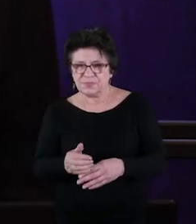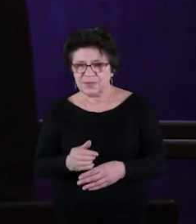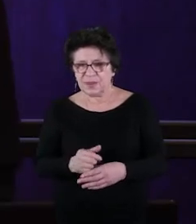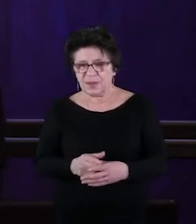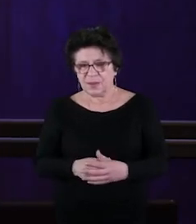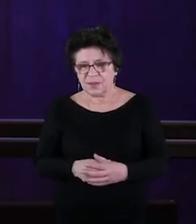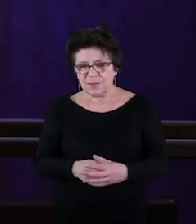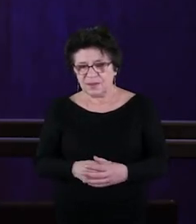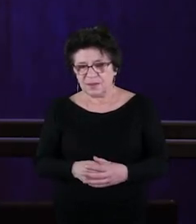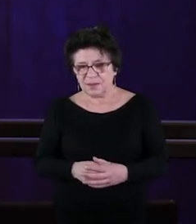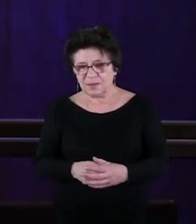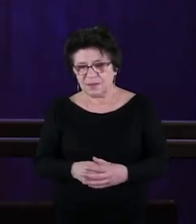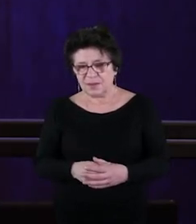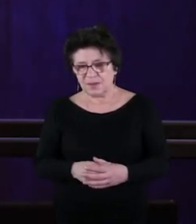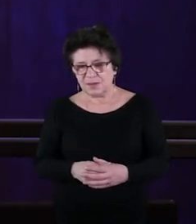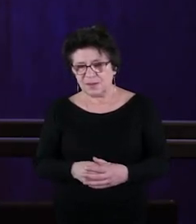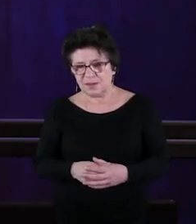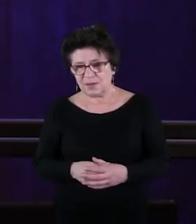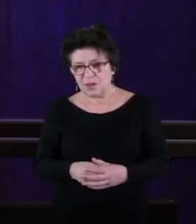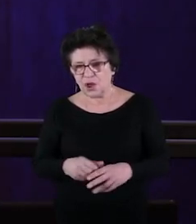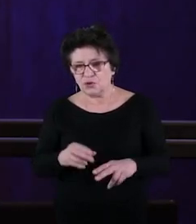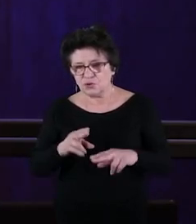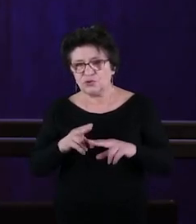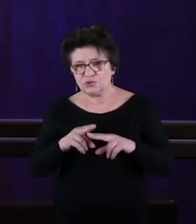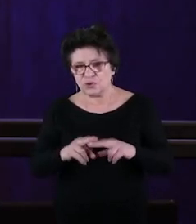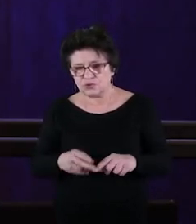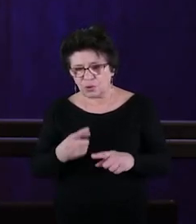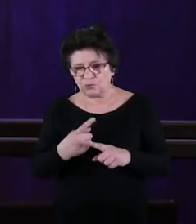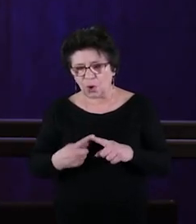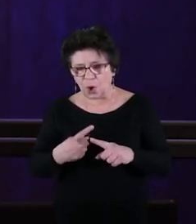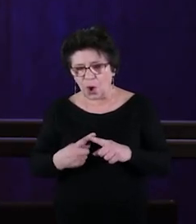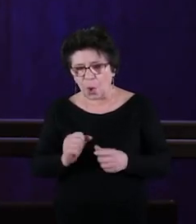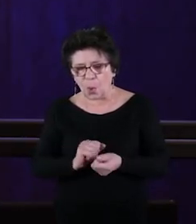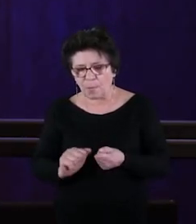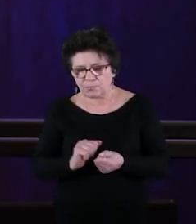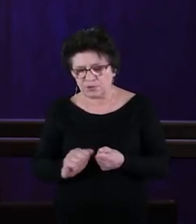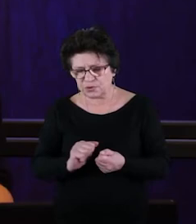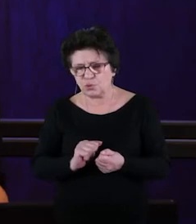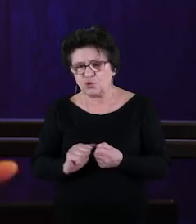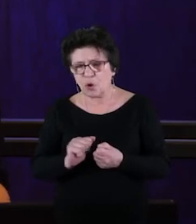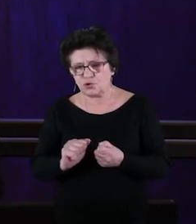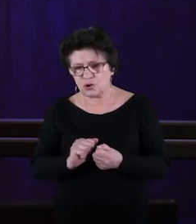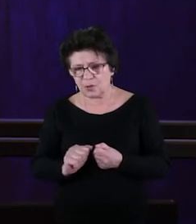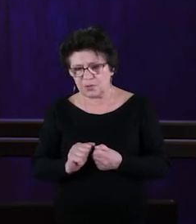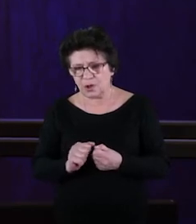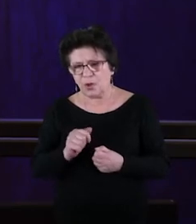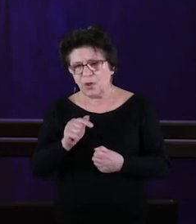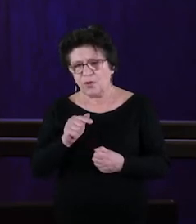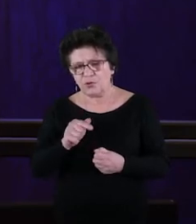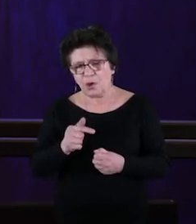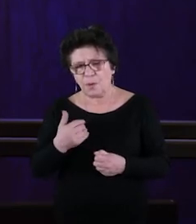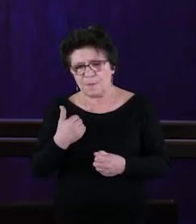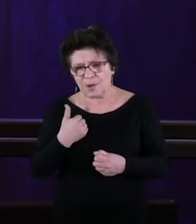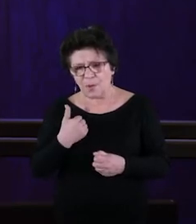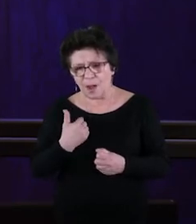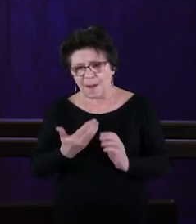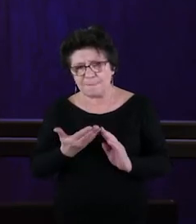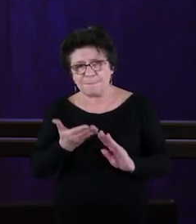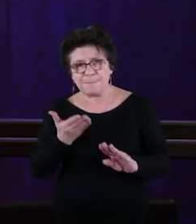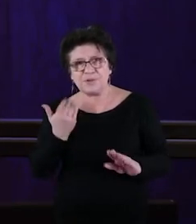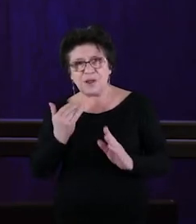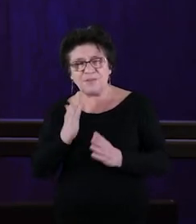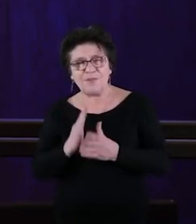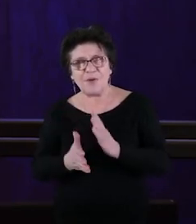że został został uszkodzony ten obraz No i to była Taka to była przedwojenna